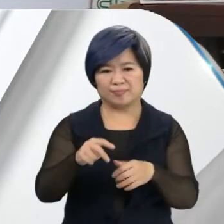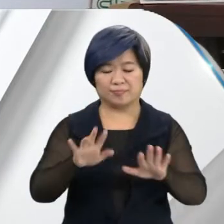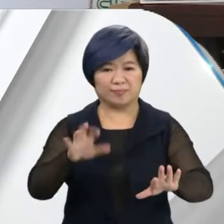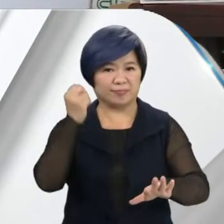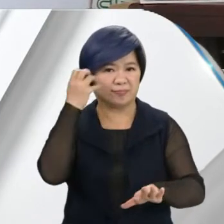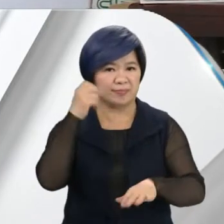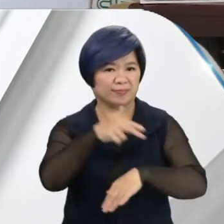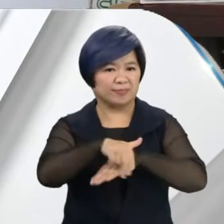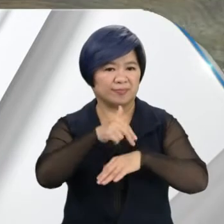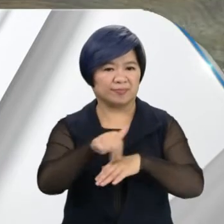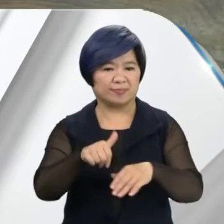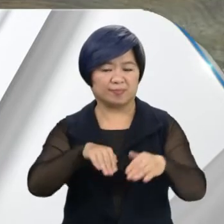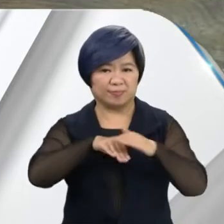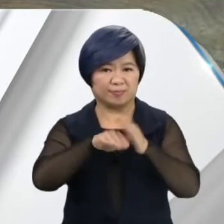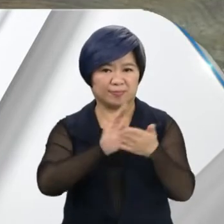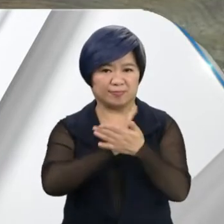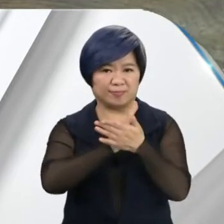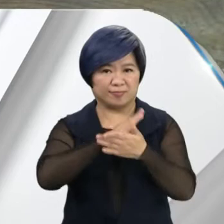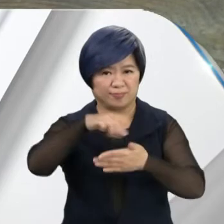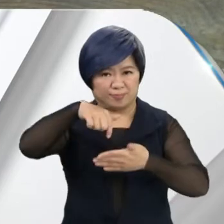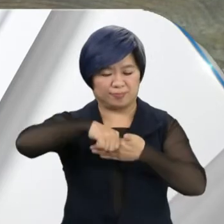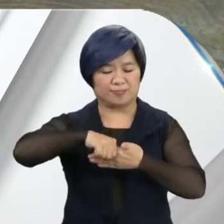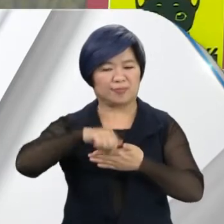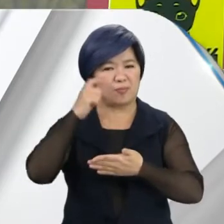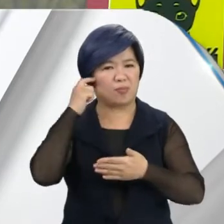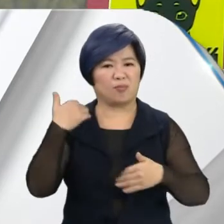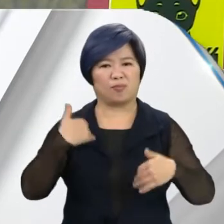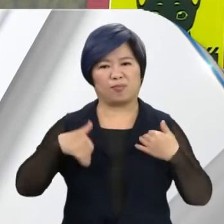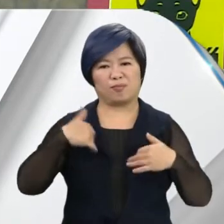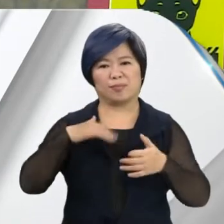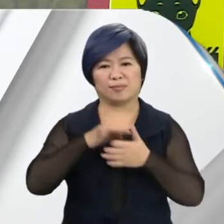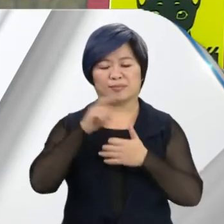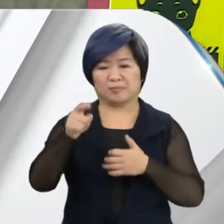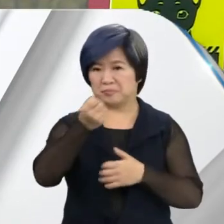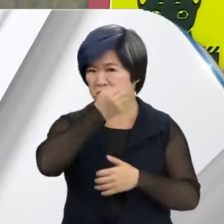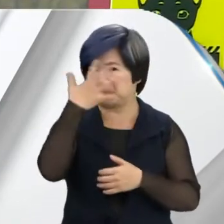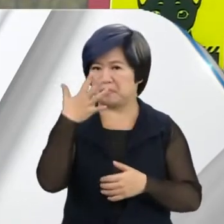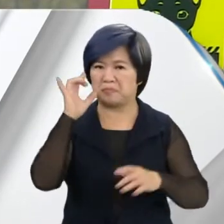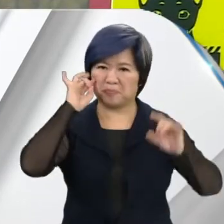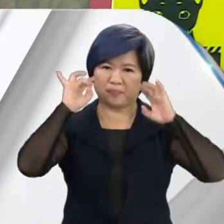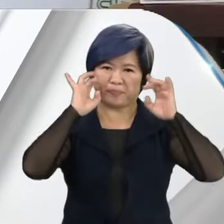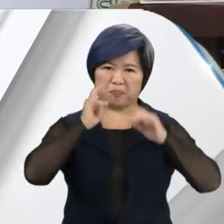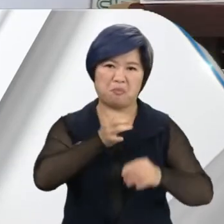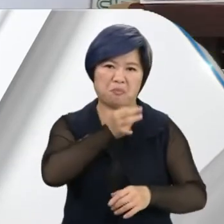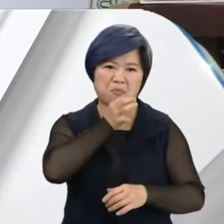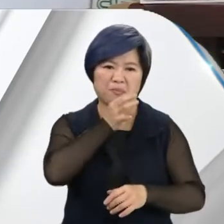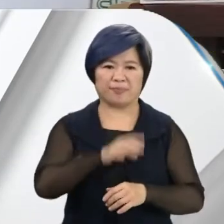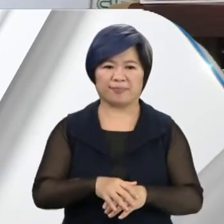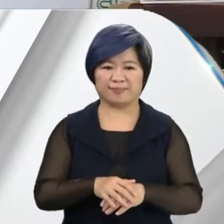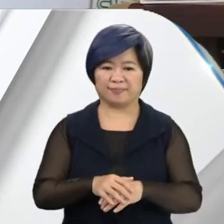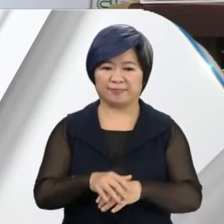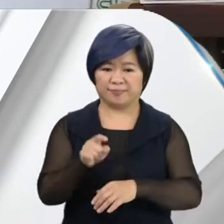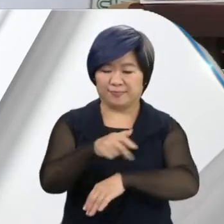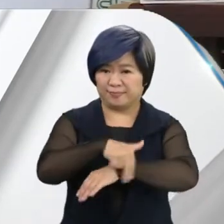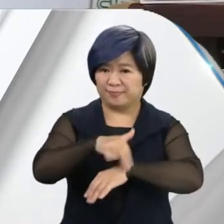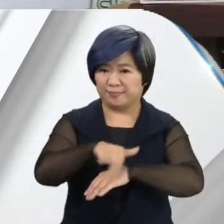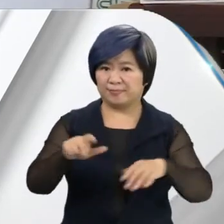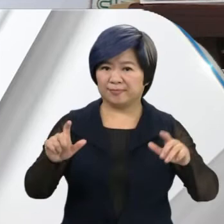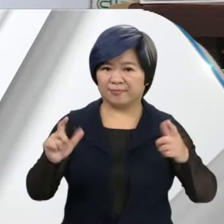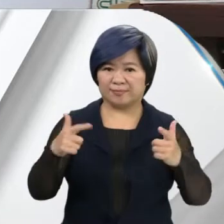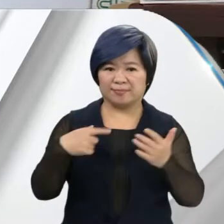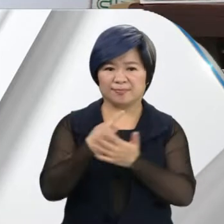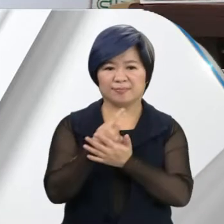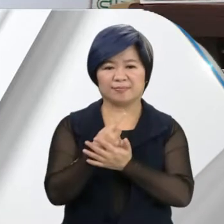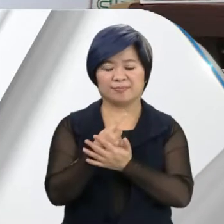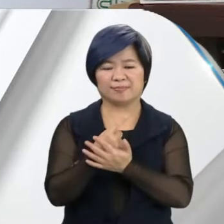金王松树架。本期请我呢车主嘅抢眼，真有创意。 我想我们的设计哈，不仅是